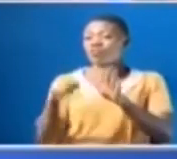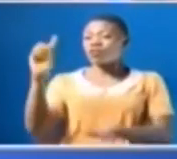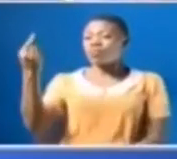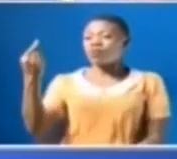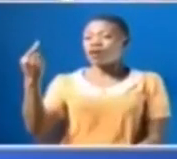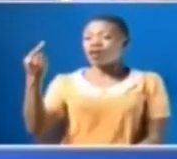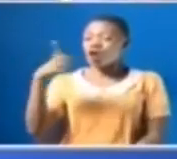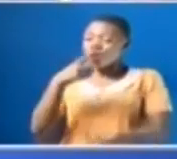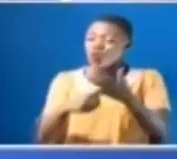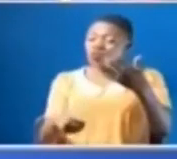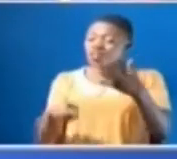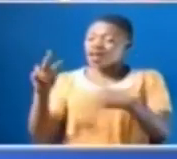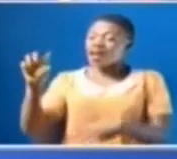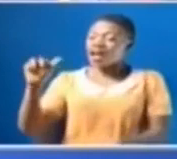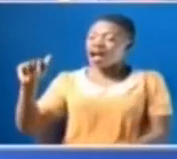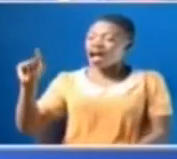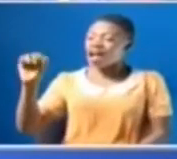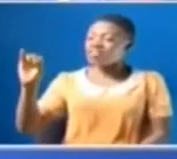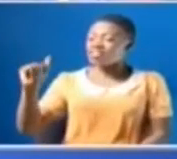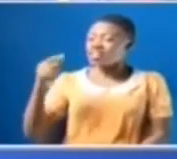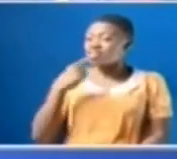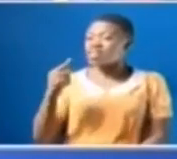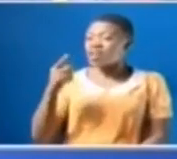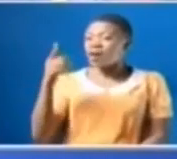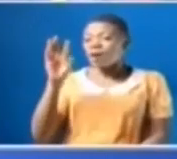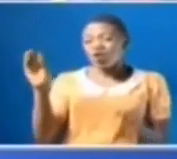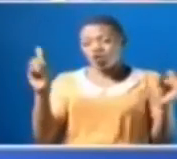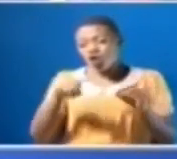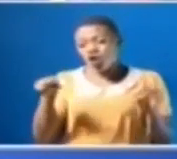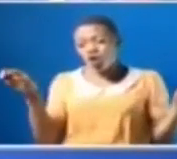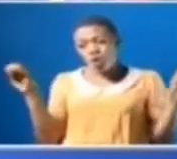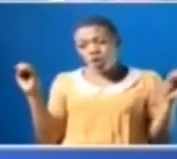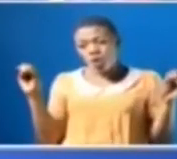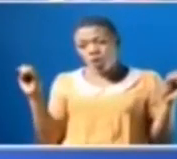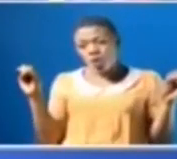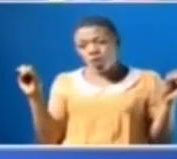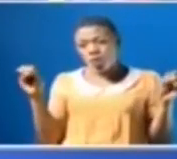si mabaya, lakini tunasema hivi. Ikiwa ile